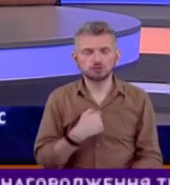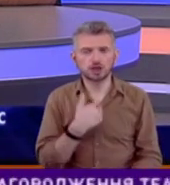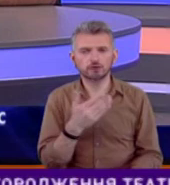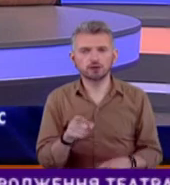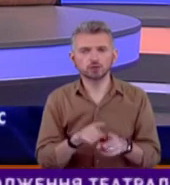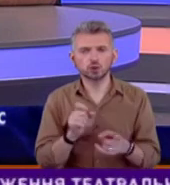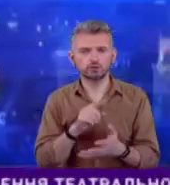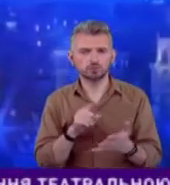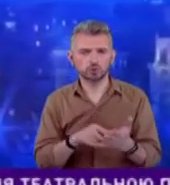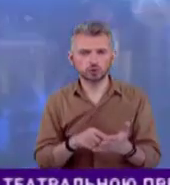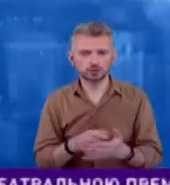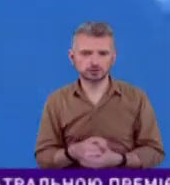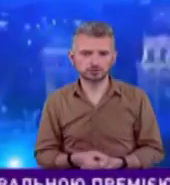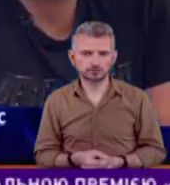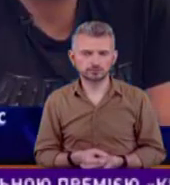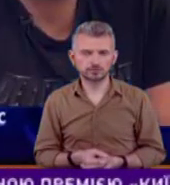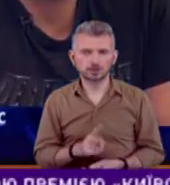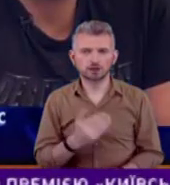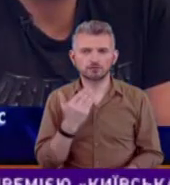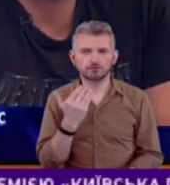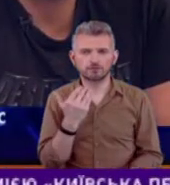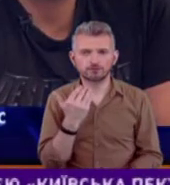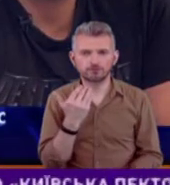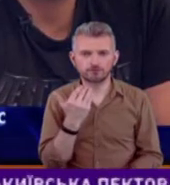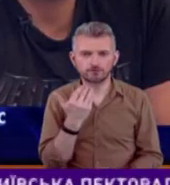такой вопрос. К вашим...